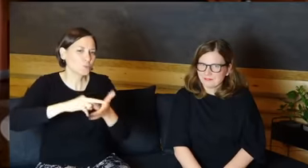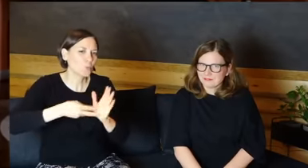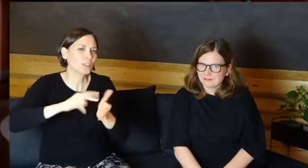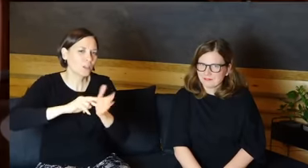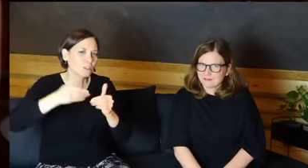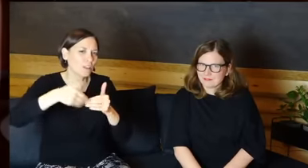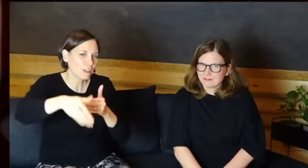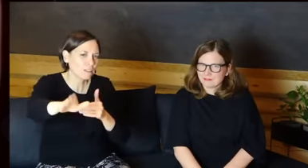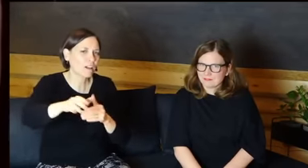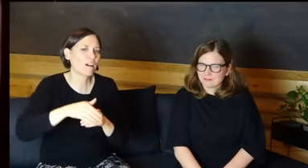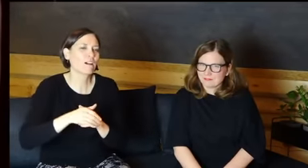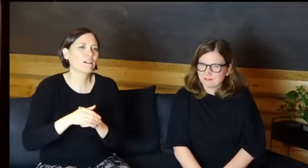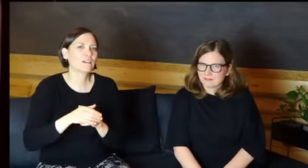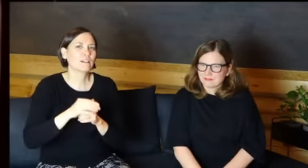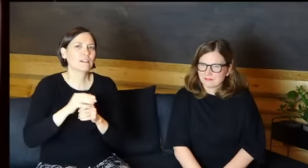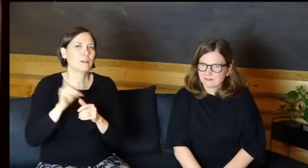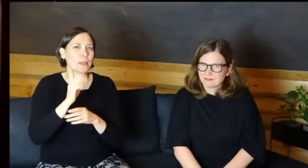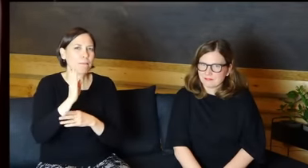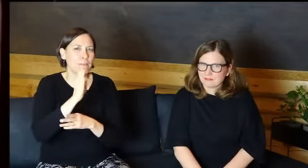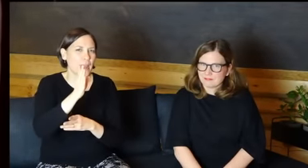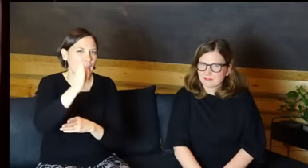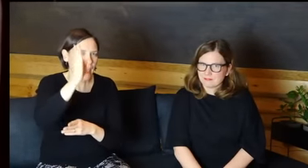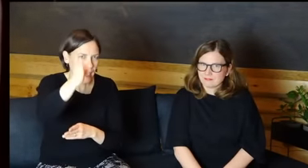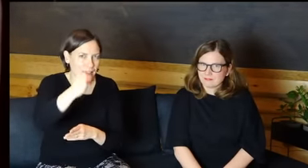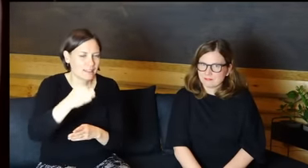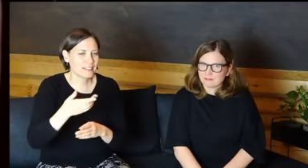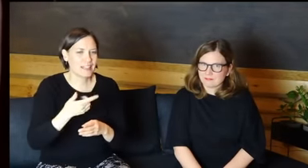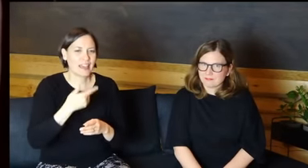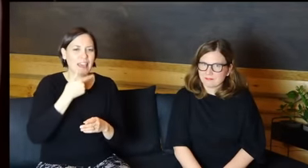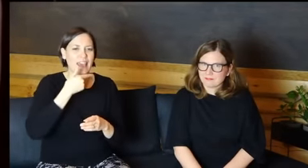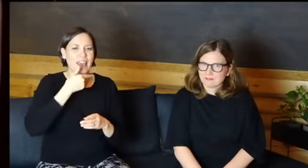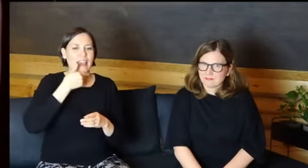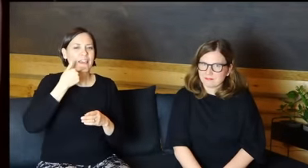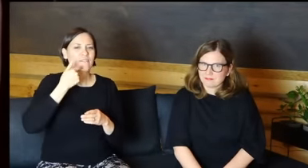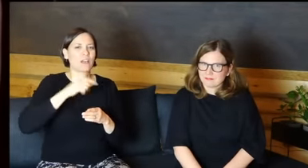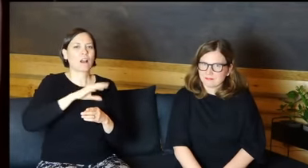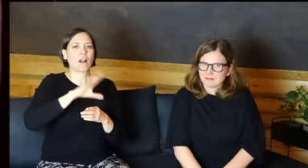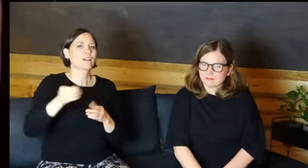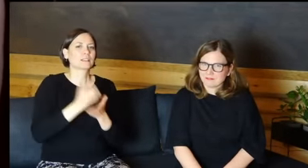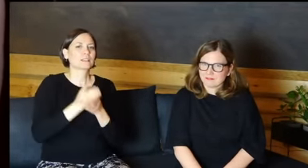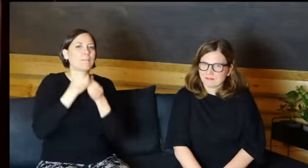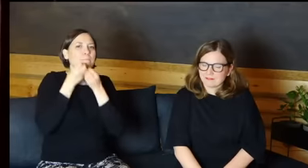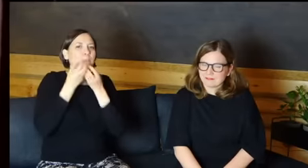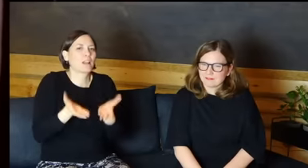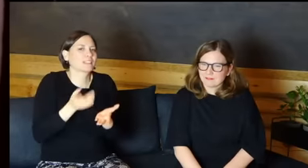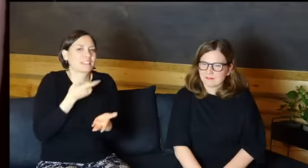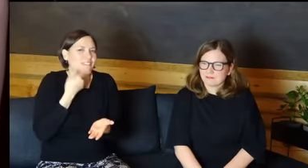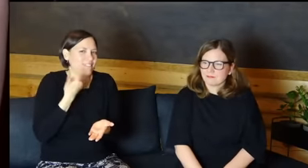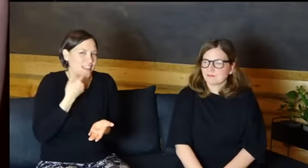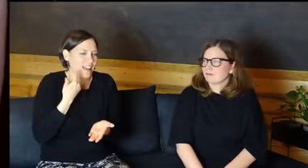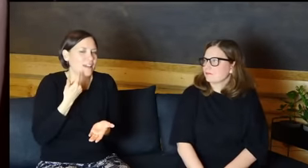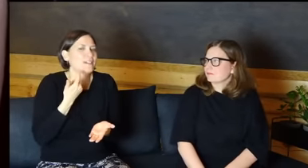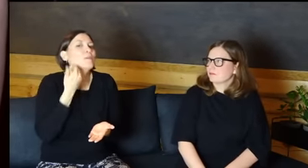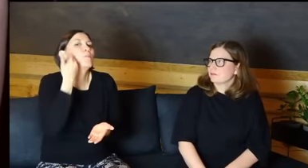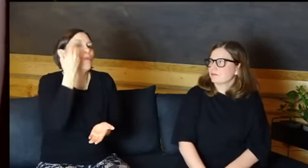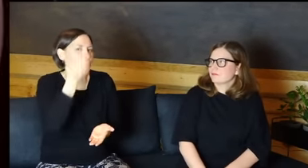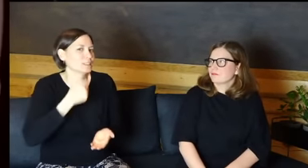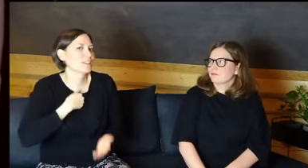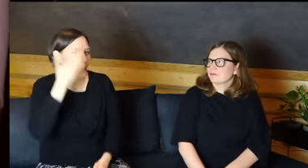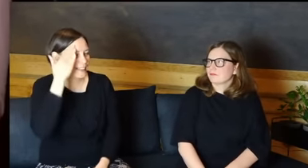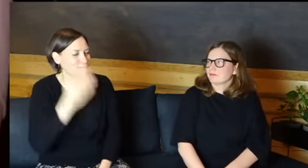mihin ollaan menossa ja ei paljasteta vielä kortteja, mutta pysykääpä kuulolla. Okei, se kuulostaa